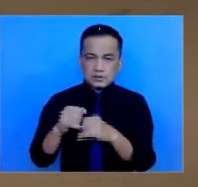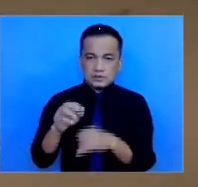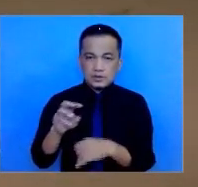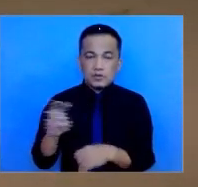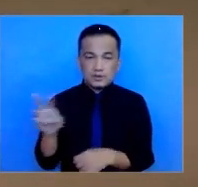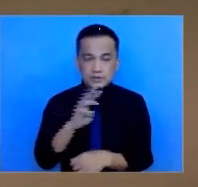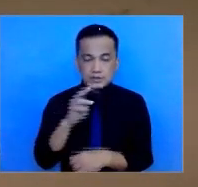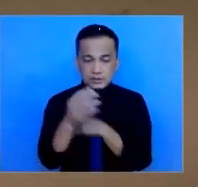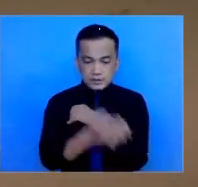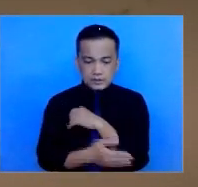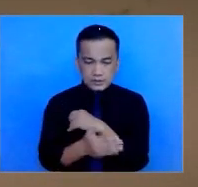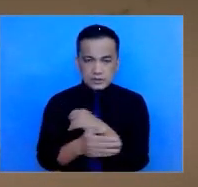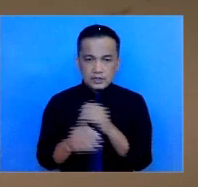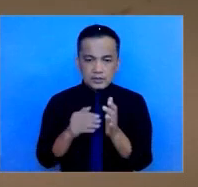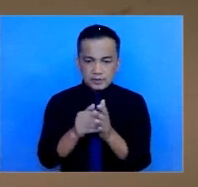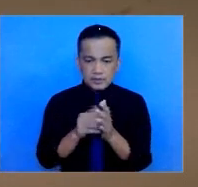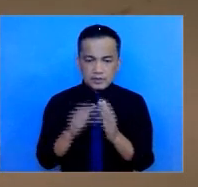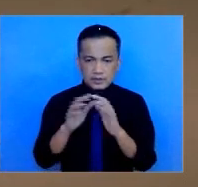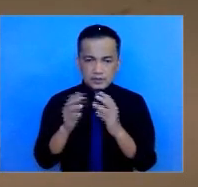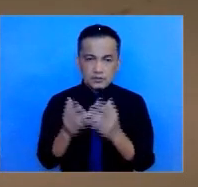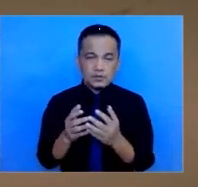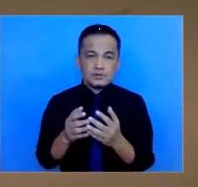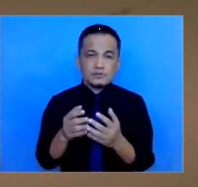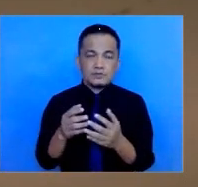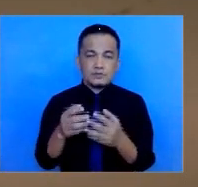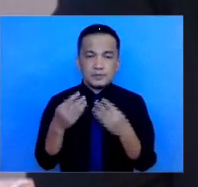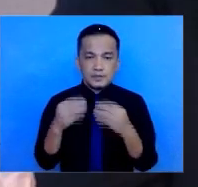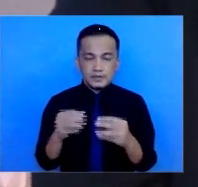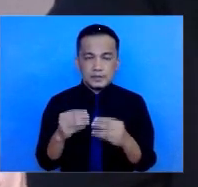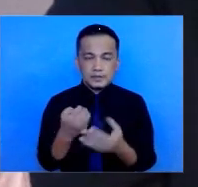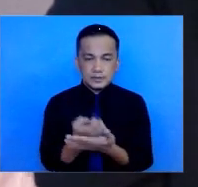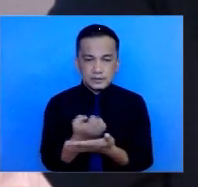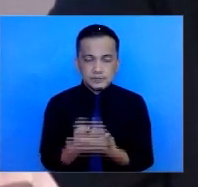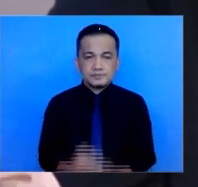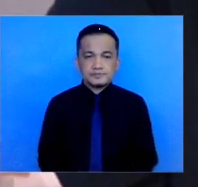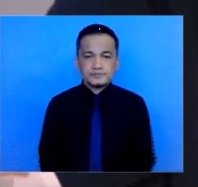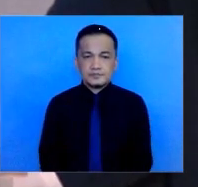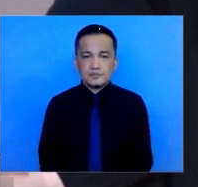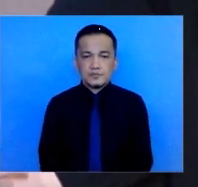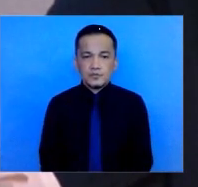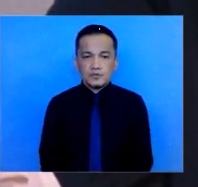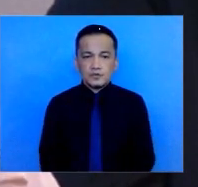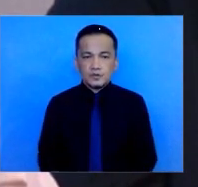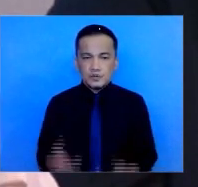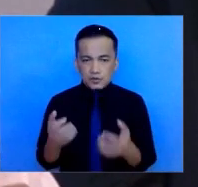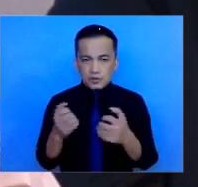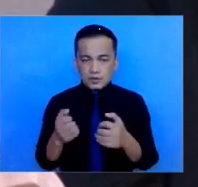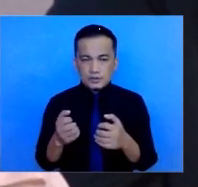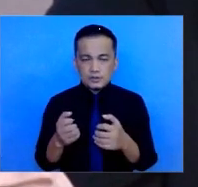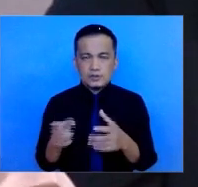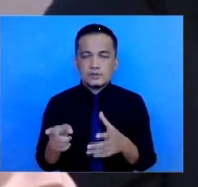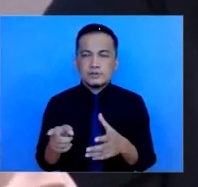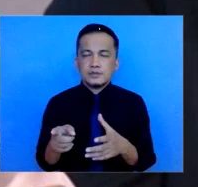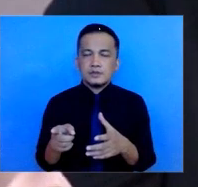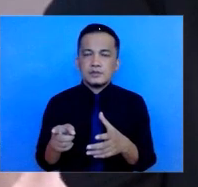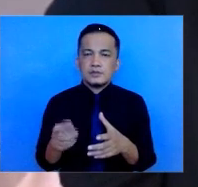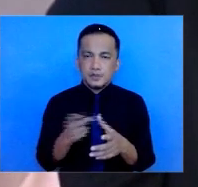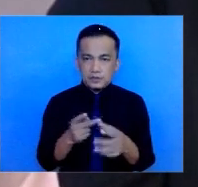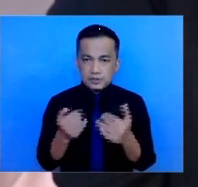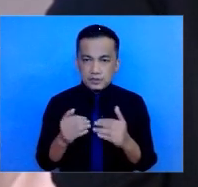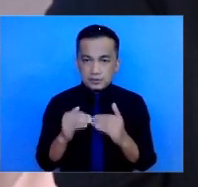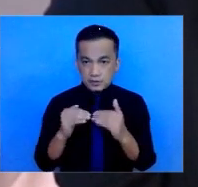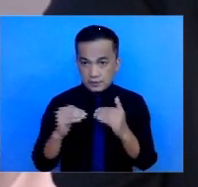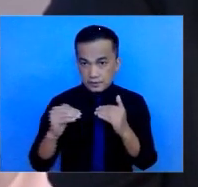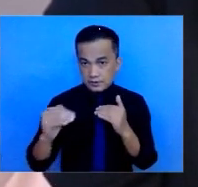mahinang pandaigdigang ekonomiya. You know, our priority now is stabilizing market. Now, we could be accused